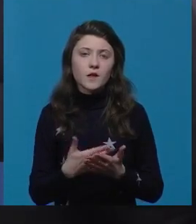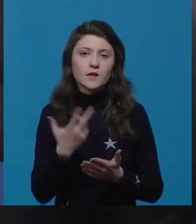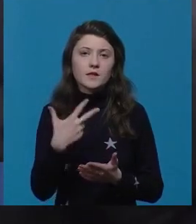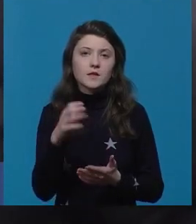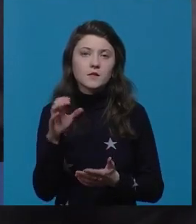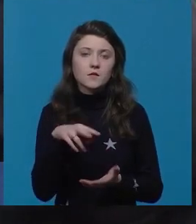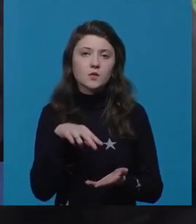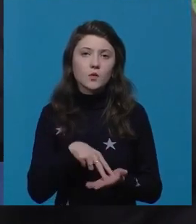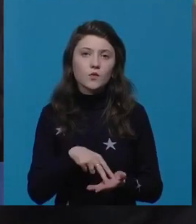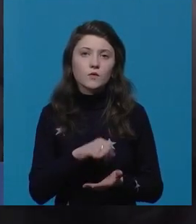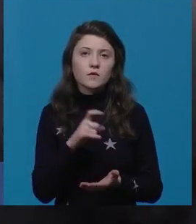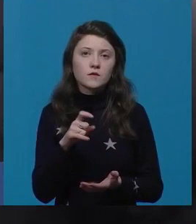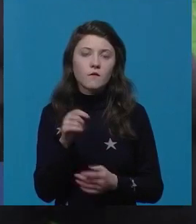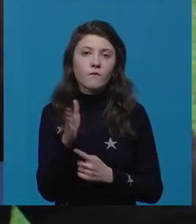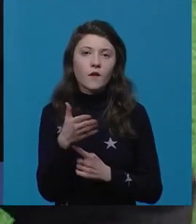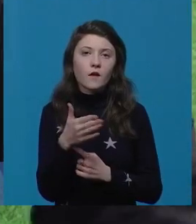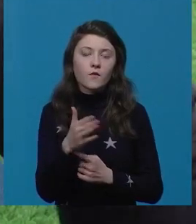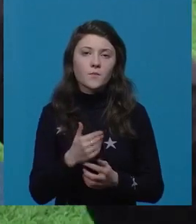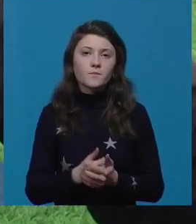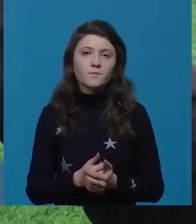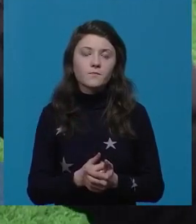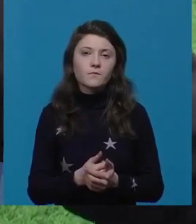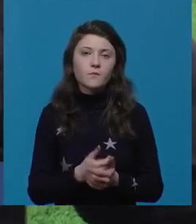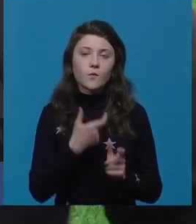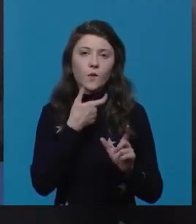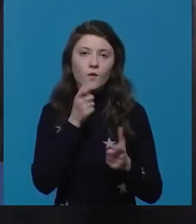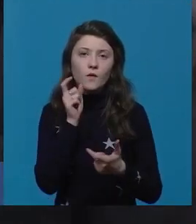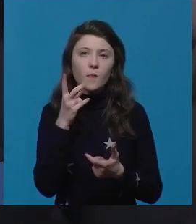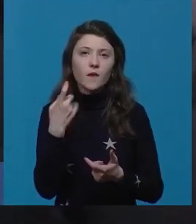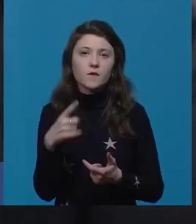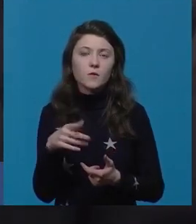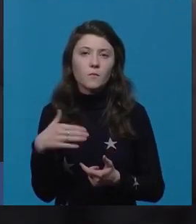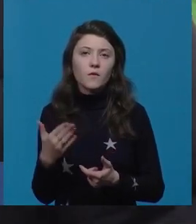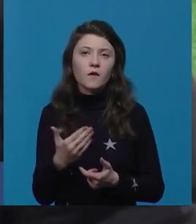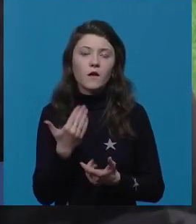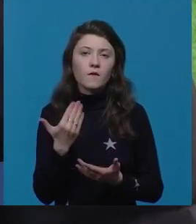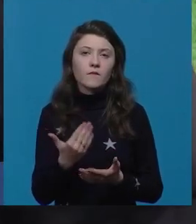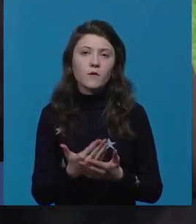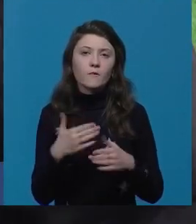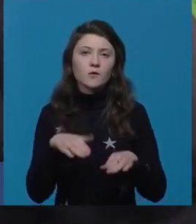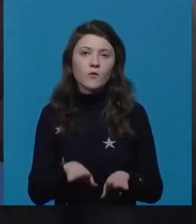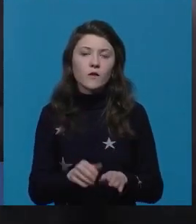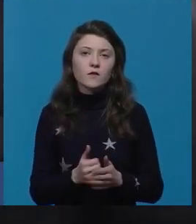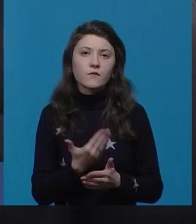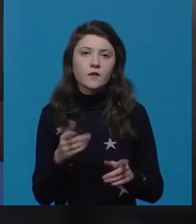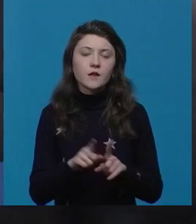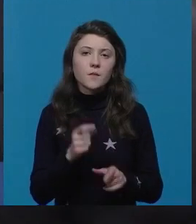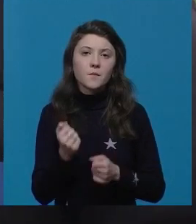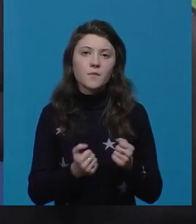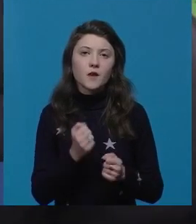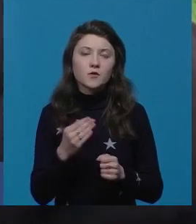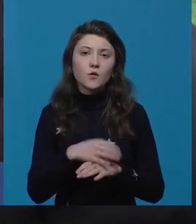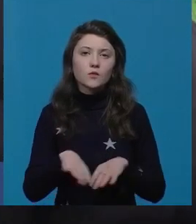з флажком. Повертаю голову на іншу половину поля, а він взувається. Він так біг, що він аж розувся, у